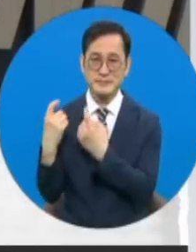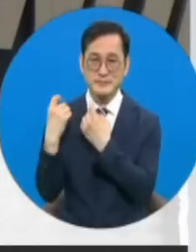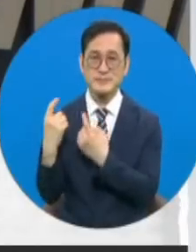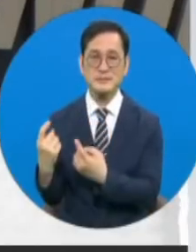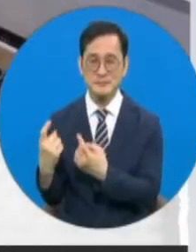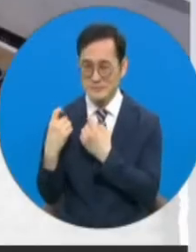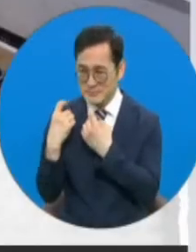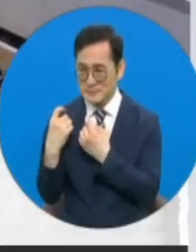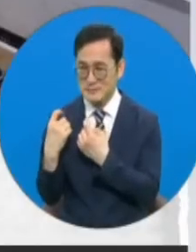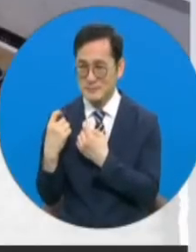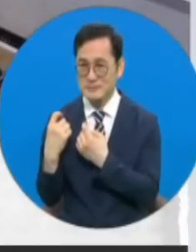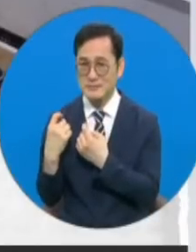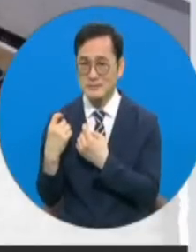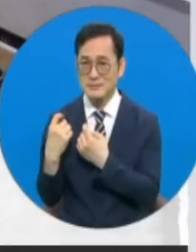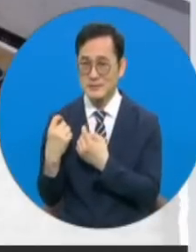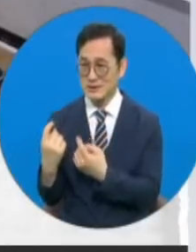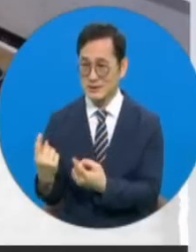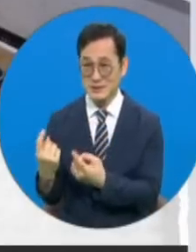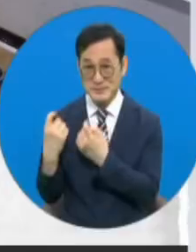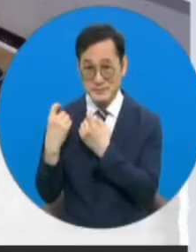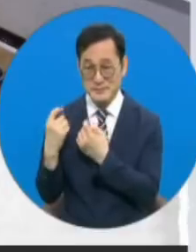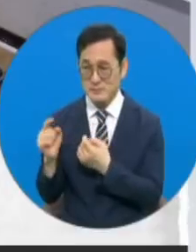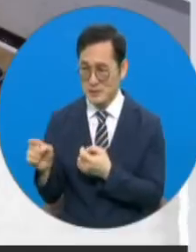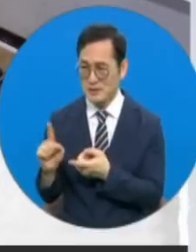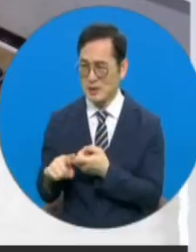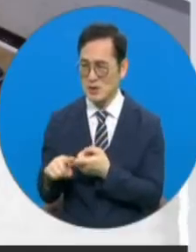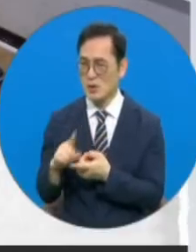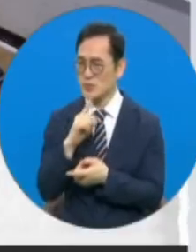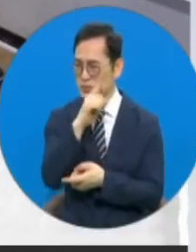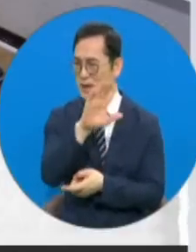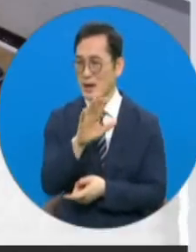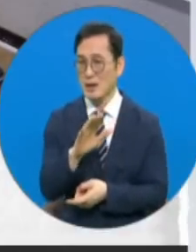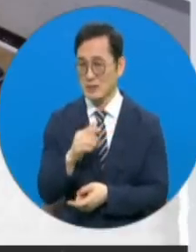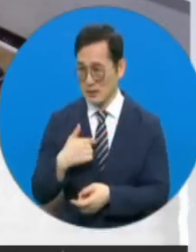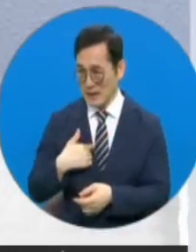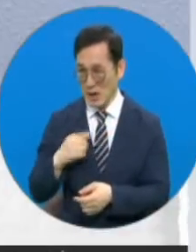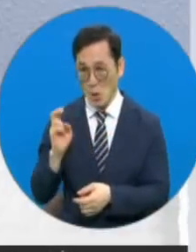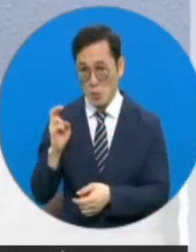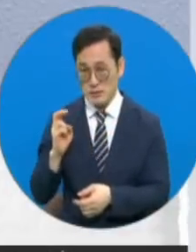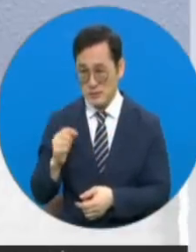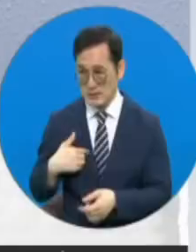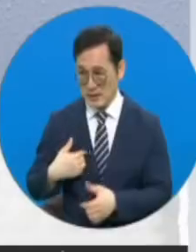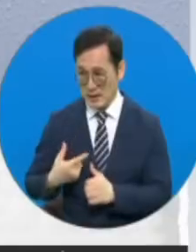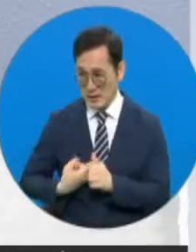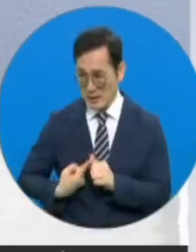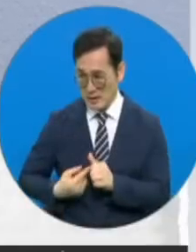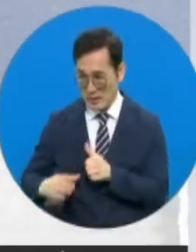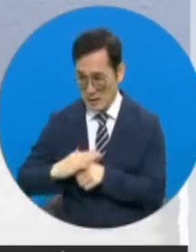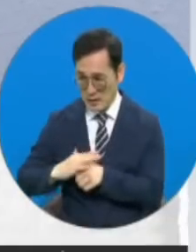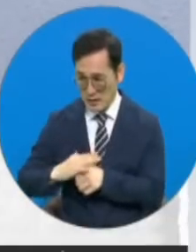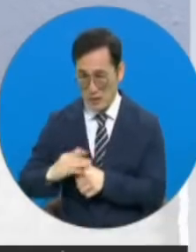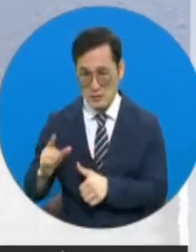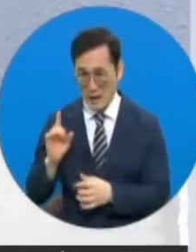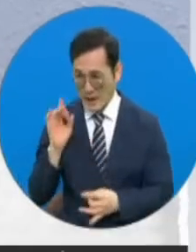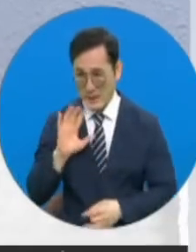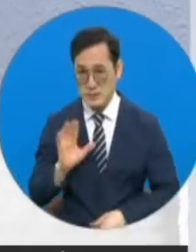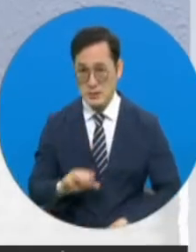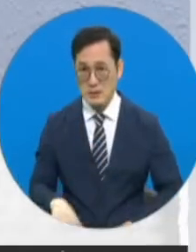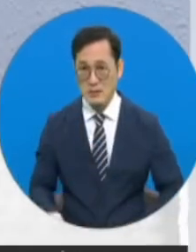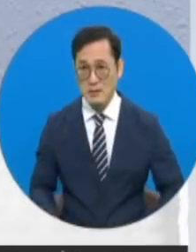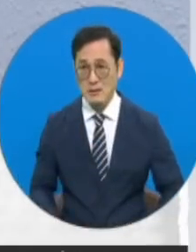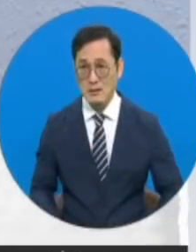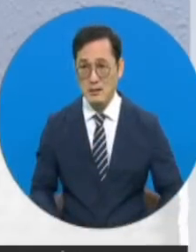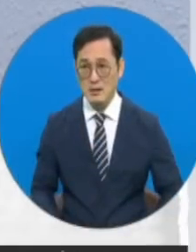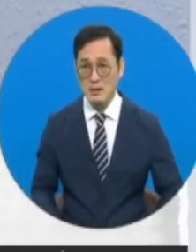수 있는 건 없는데 나에 대해서 의미하지 말고 나에 대해서 과장된 보도하지 마라 그럼 내가 가만히 있지 않겠다 어떻게 보면 언론이라